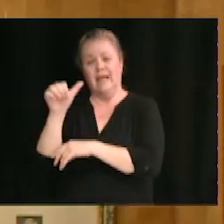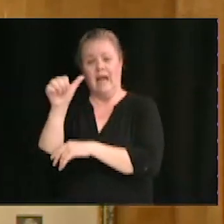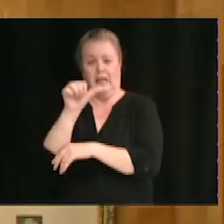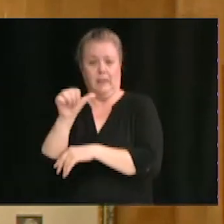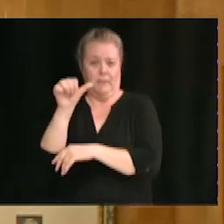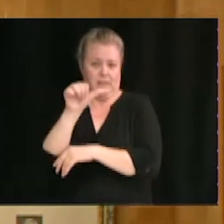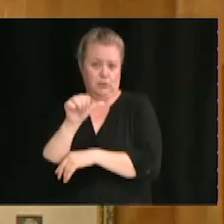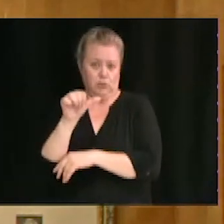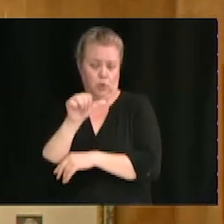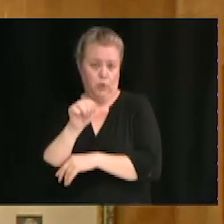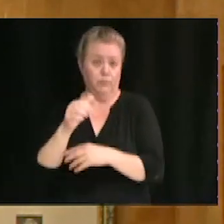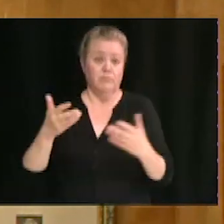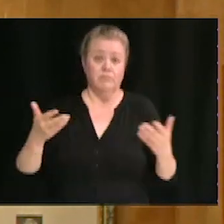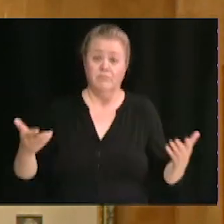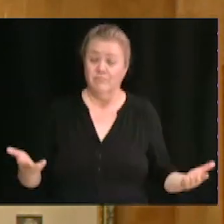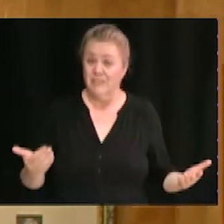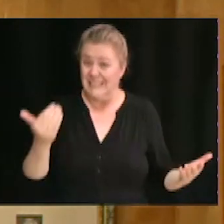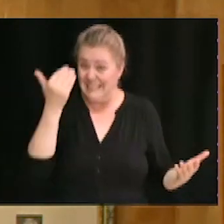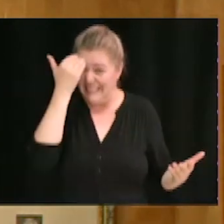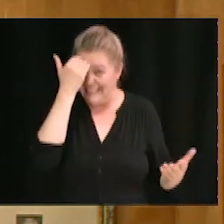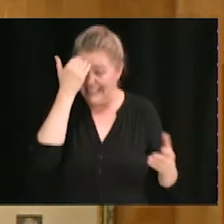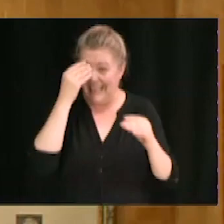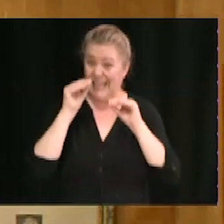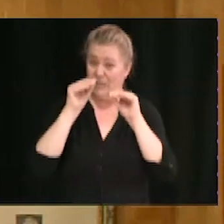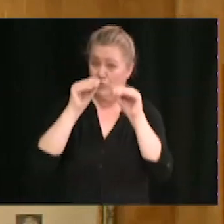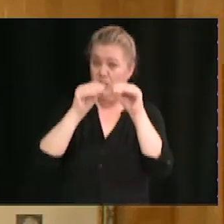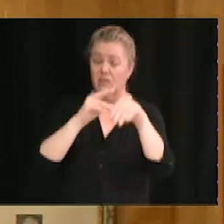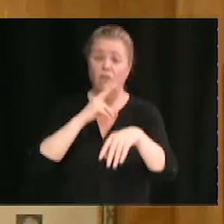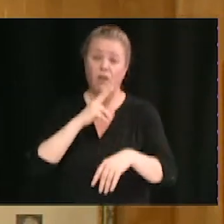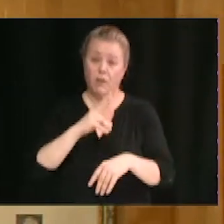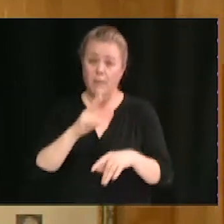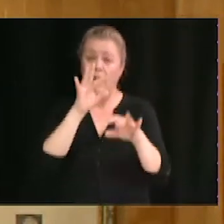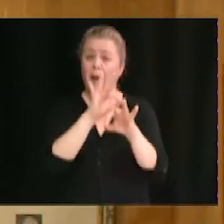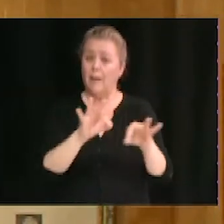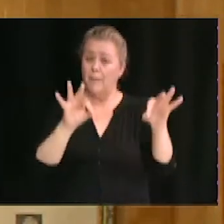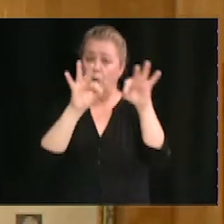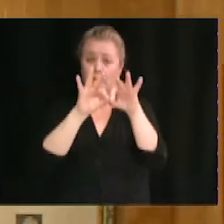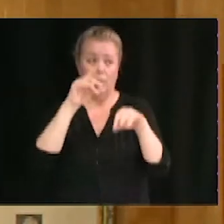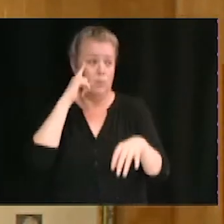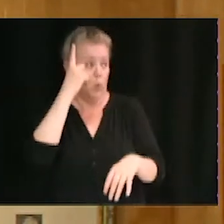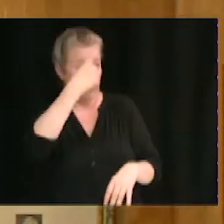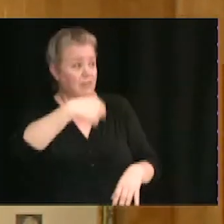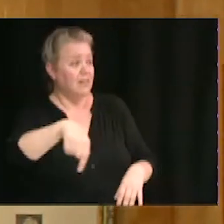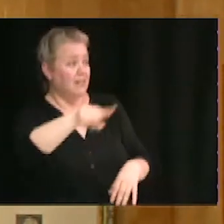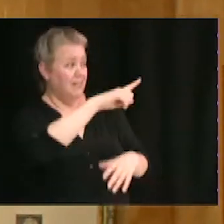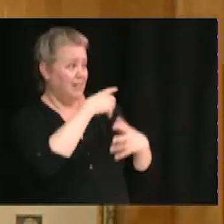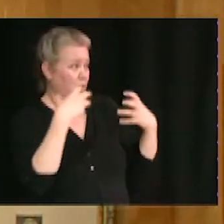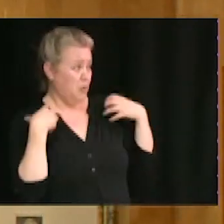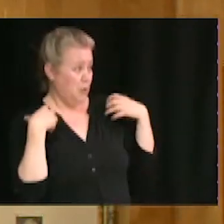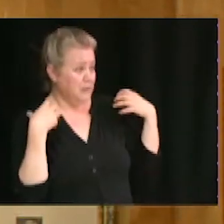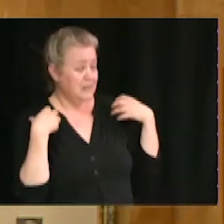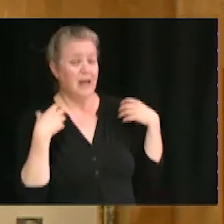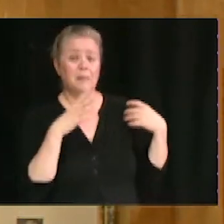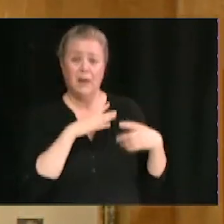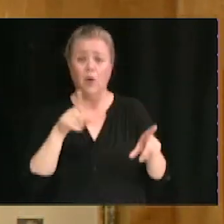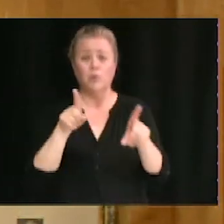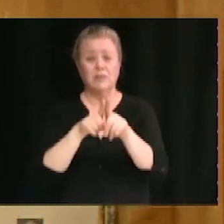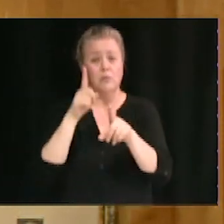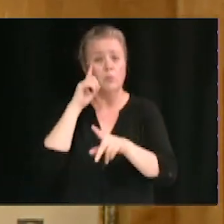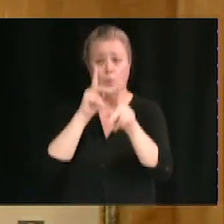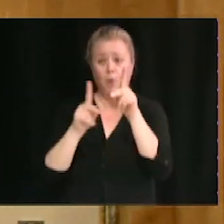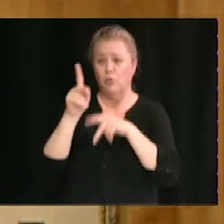Considérant que la notion d'éducation est extrêmement importante pour l'ensemble de la population, du conseil et tout ça, donc nous, ce qu'on souhaite, c'est donner une occasion